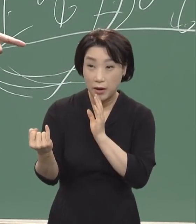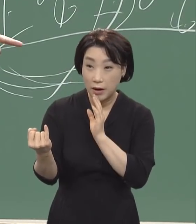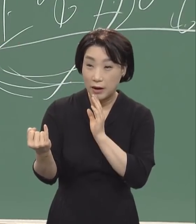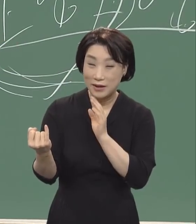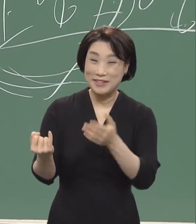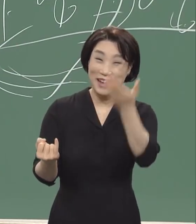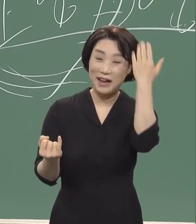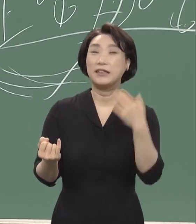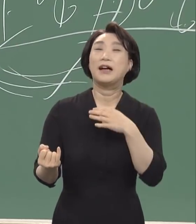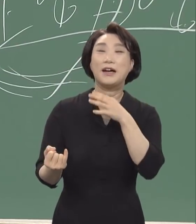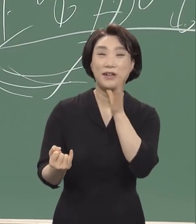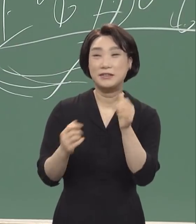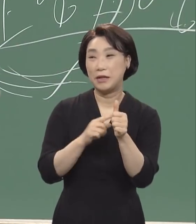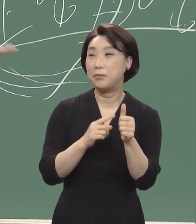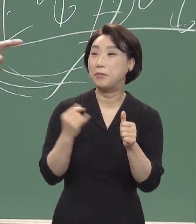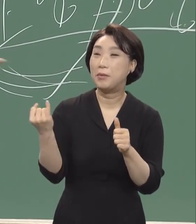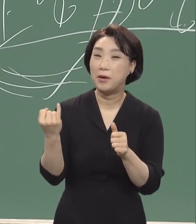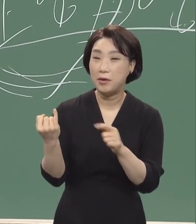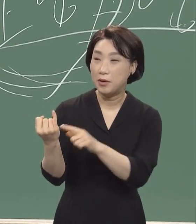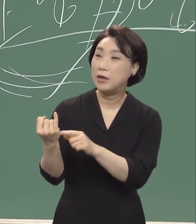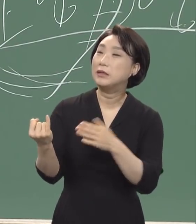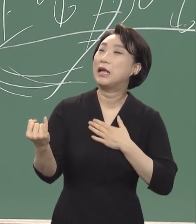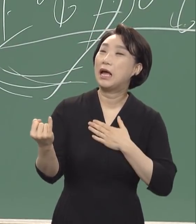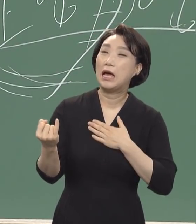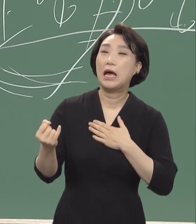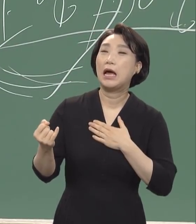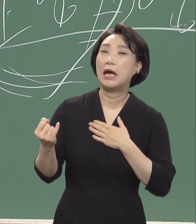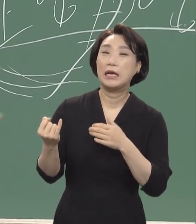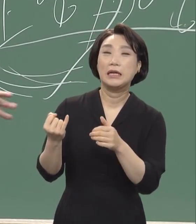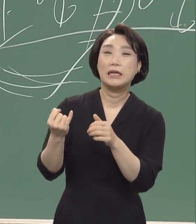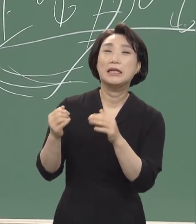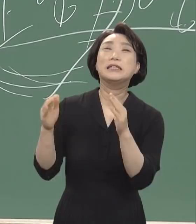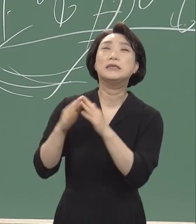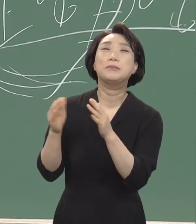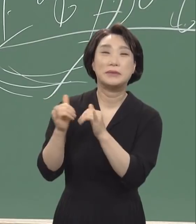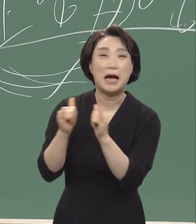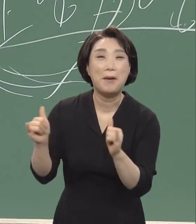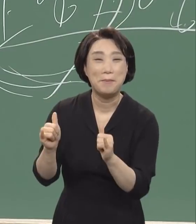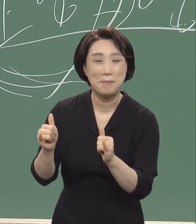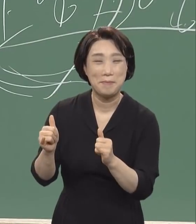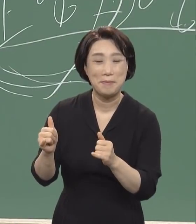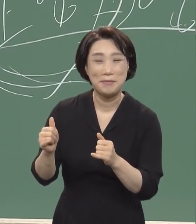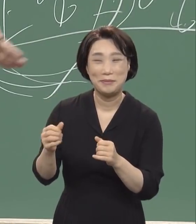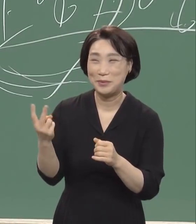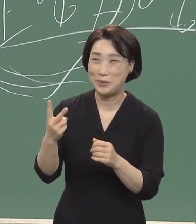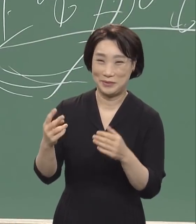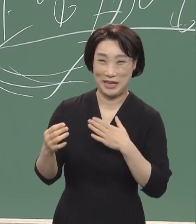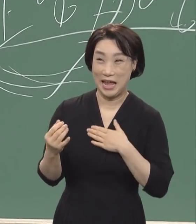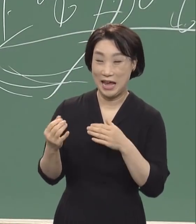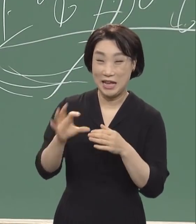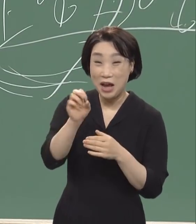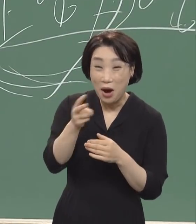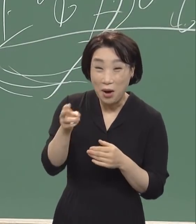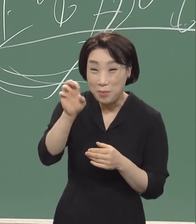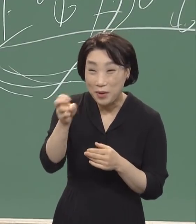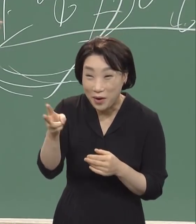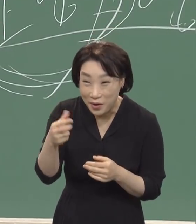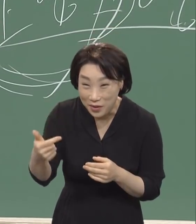집사람이 있어. 저기 우리 여편네 있어, 그려. 왜 여편네냐. 갈비 옆에서 나와서 여편네고.